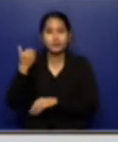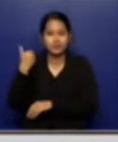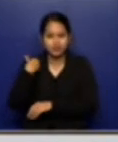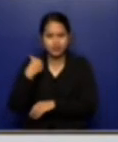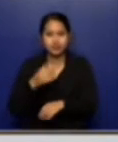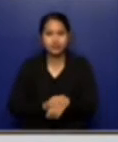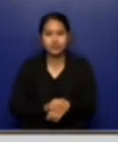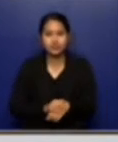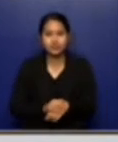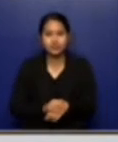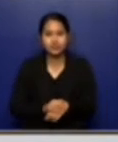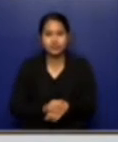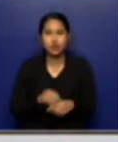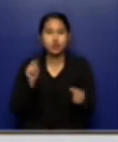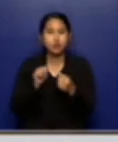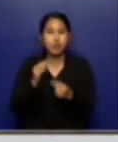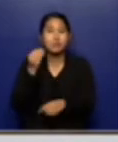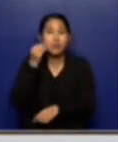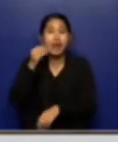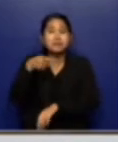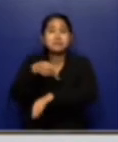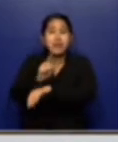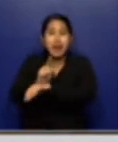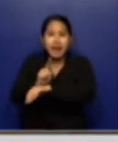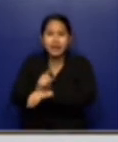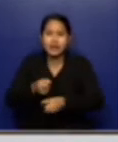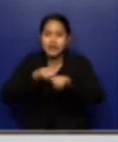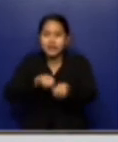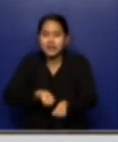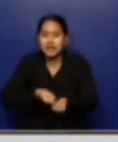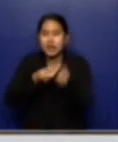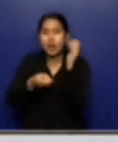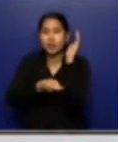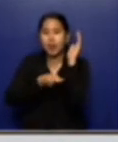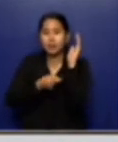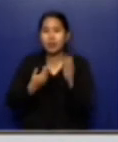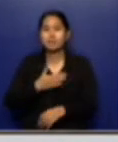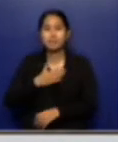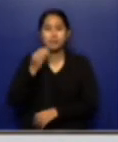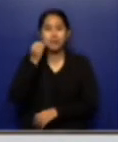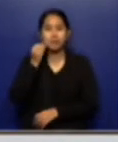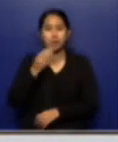ยเฉพาะอย่างยิ่งบ้านท่านประธานนะเกษตรกรยางพาราบ้านผมก็ปลูกกันเยอะ